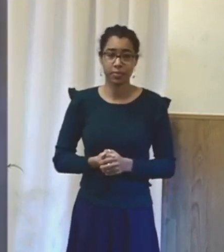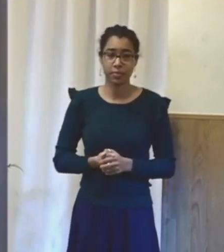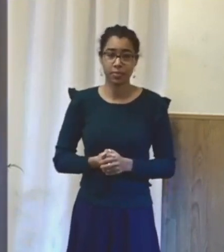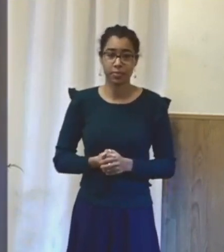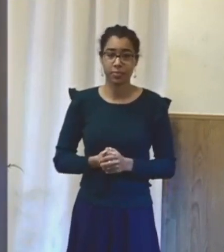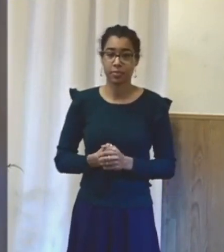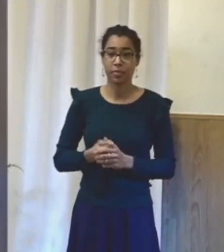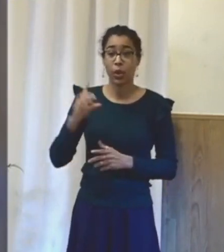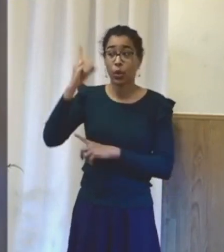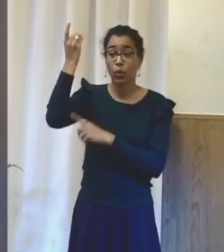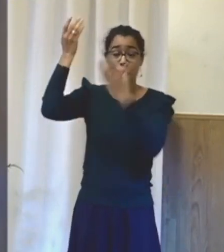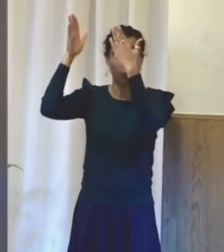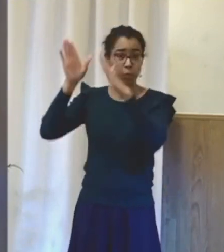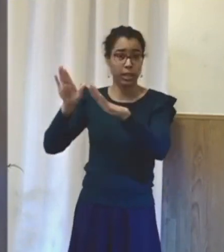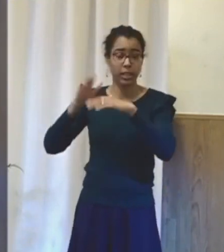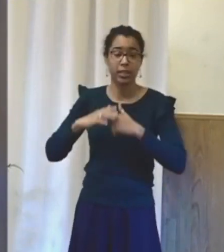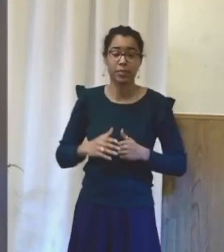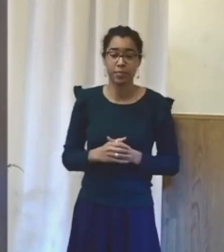Que Dieu soit béni.